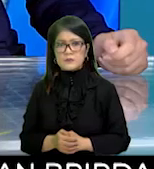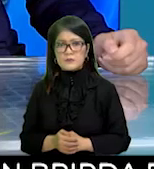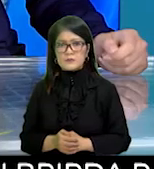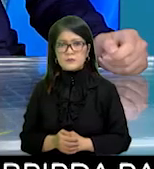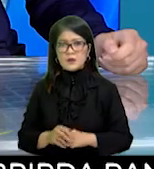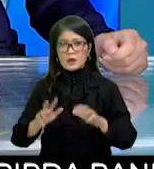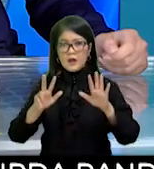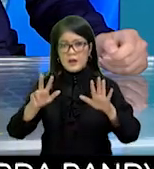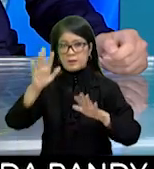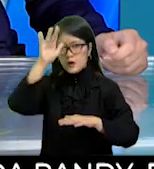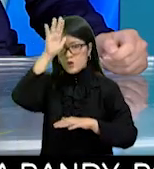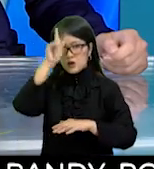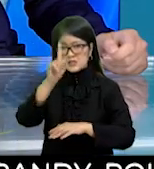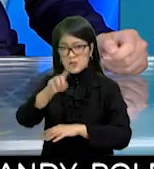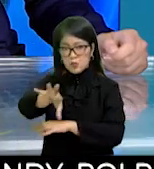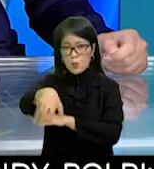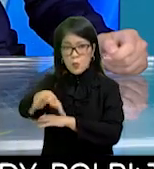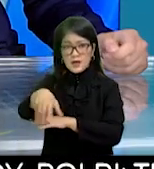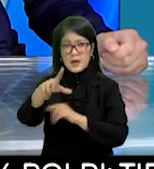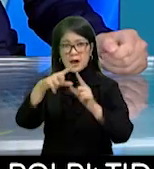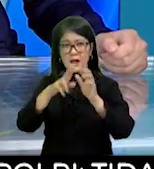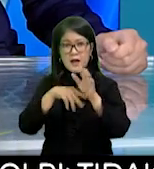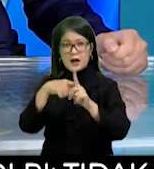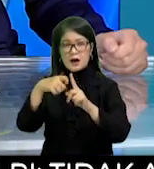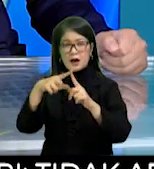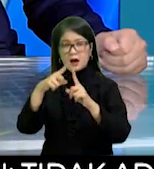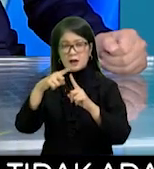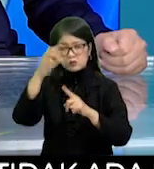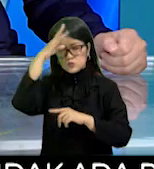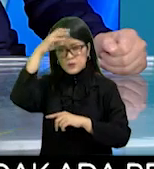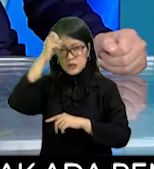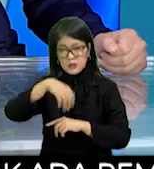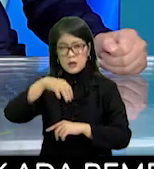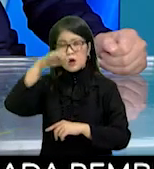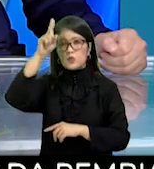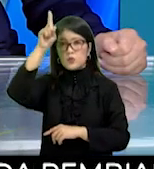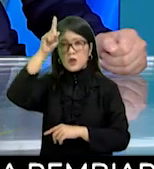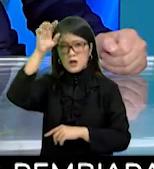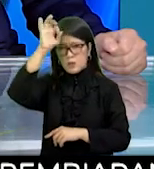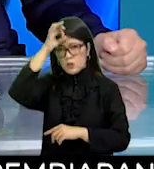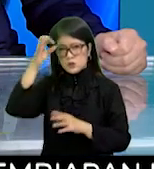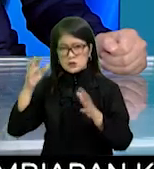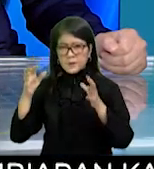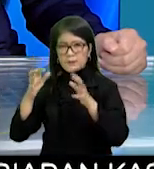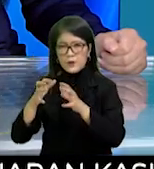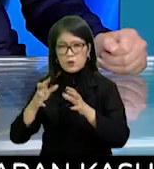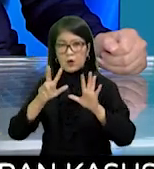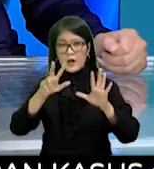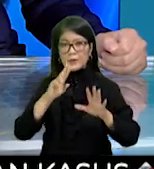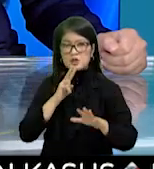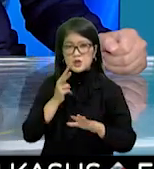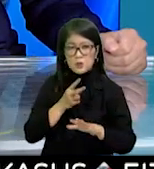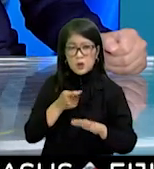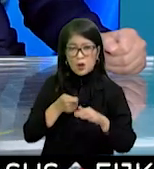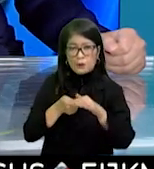Mirsa, 8 orang dalam satu keluarga di Langkat, Sumatera Utara dibekuk polisi. Kedelapan bersaudara tersebut membunuh seorang kerabat mereka buntut dari